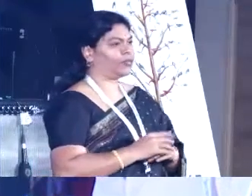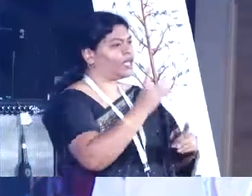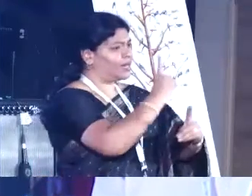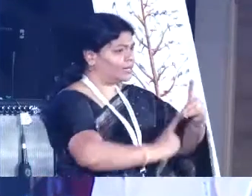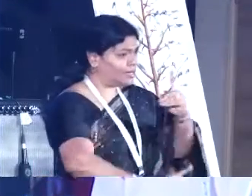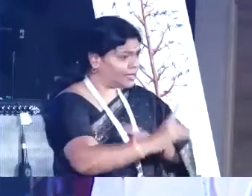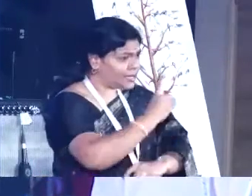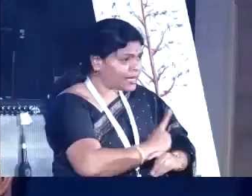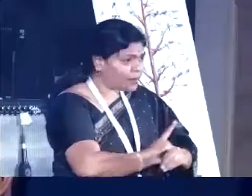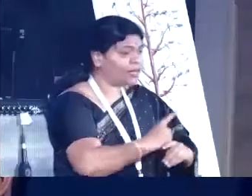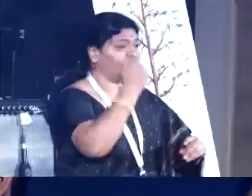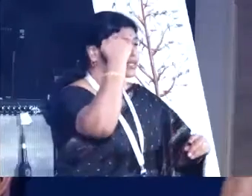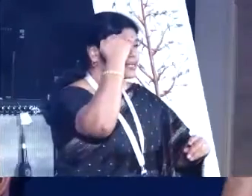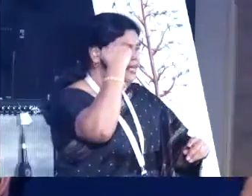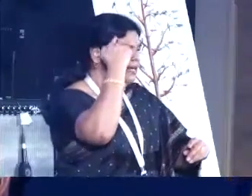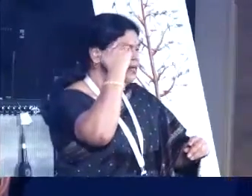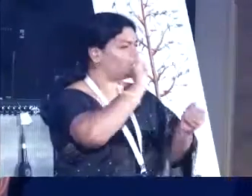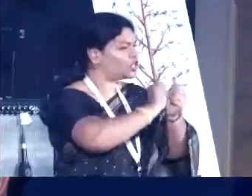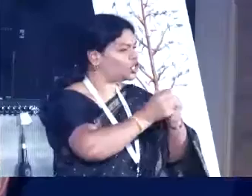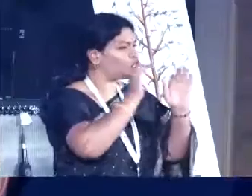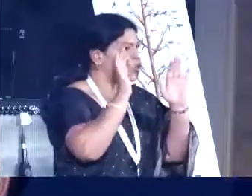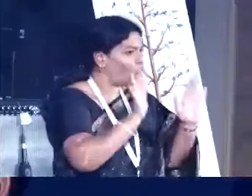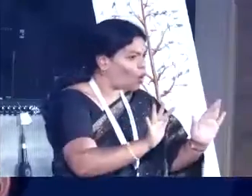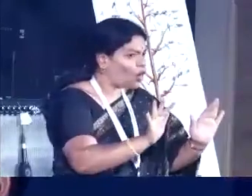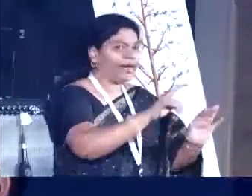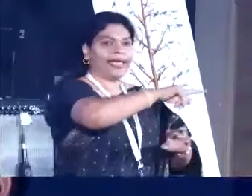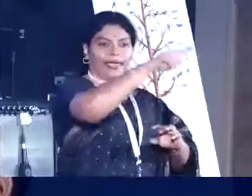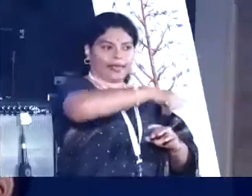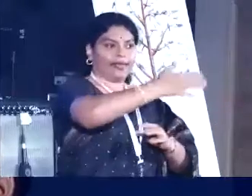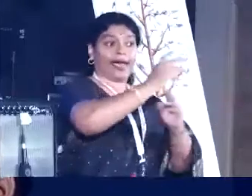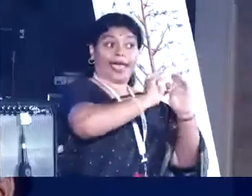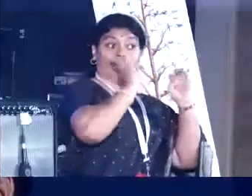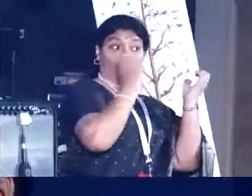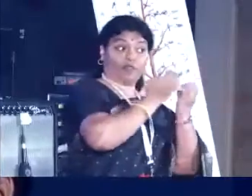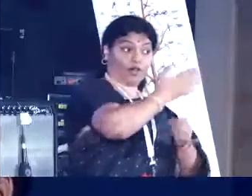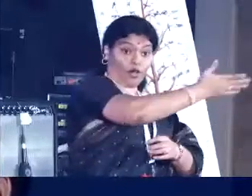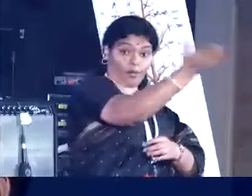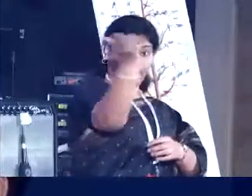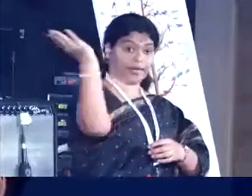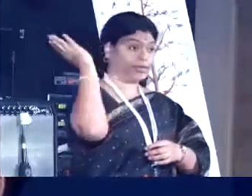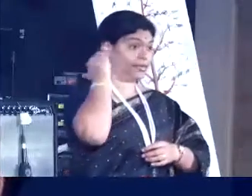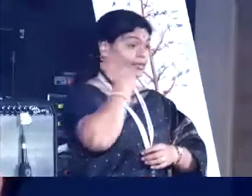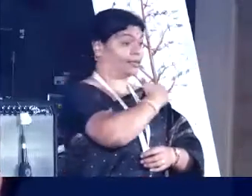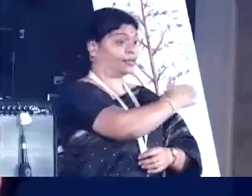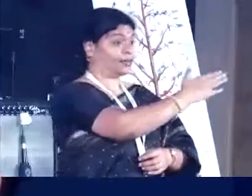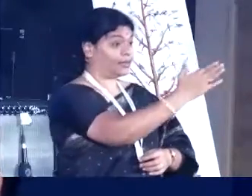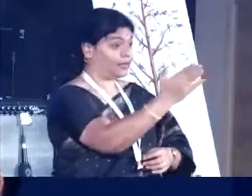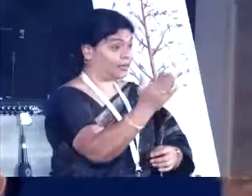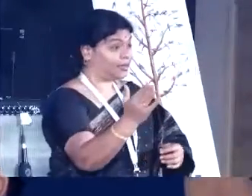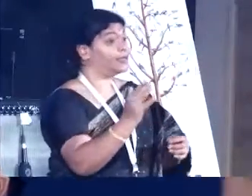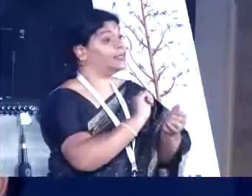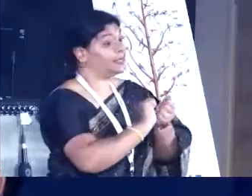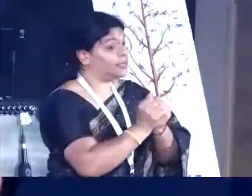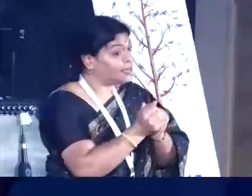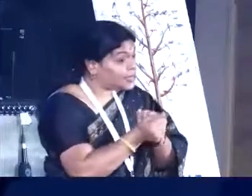विकलांगता की सोच तभी चेंज हो सकती है जब आसपास का माहौल और आप जहाँ पास रहते हैं वहाँ के माहौल